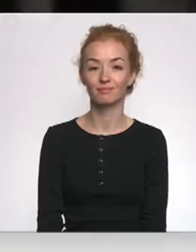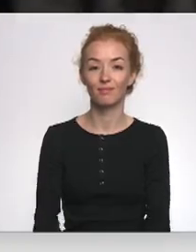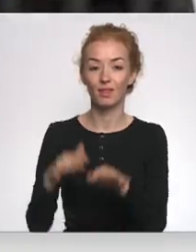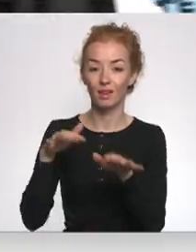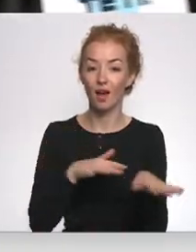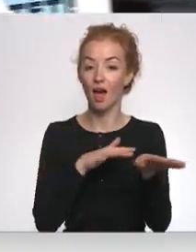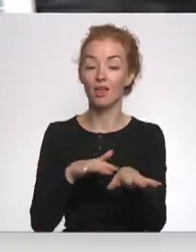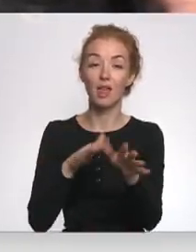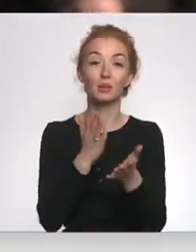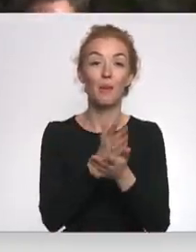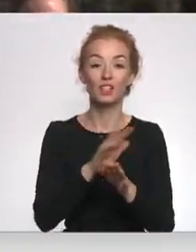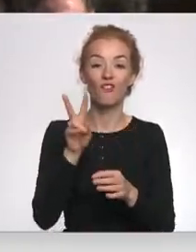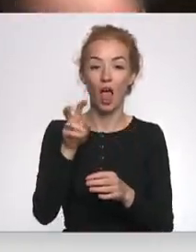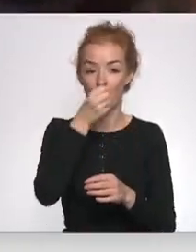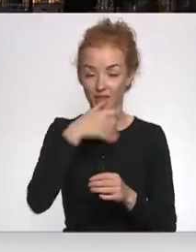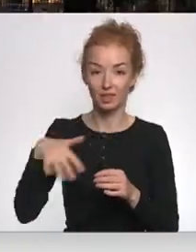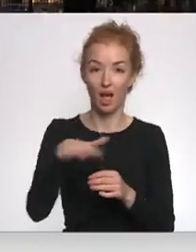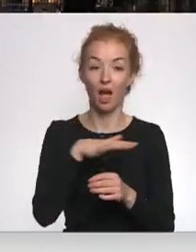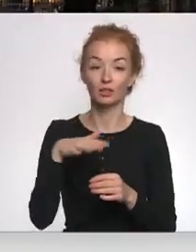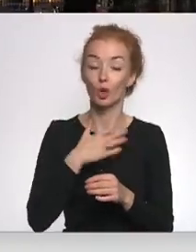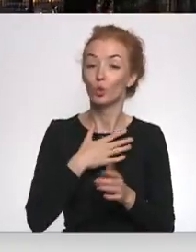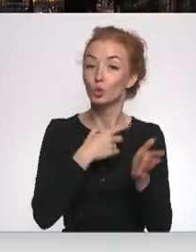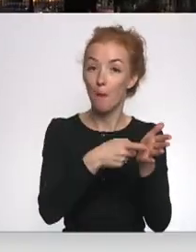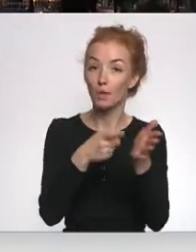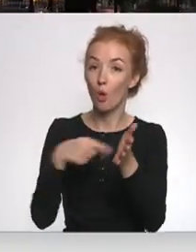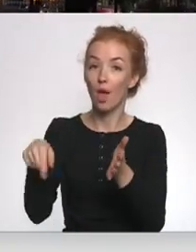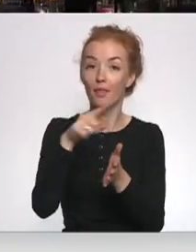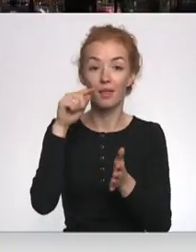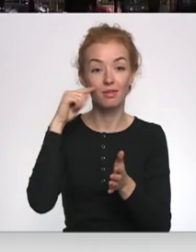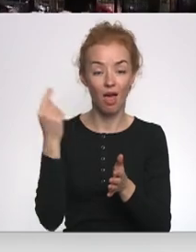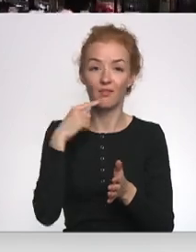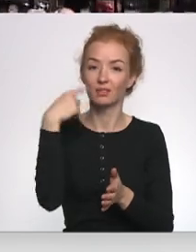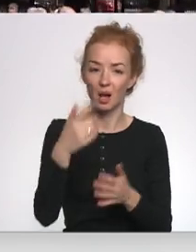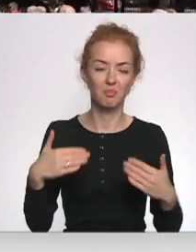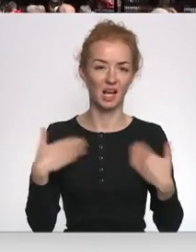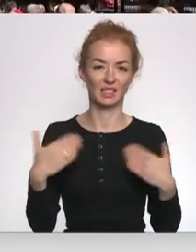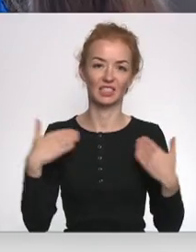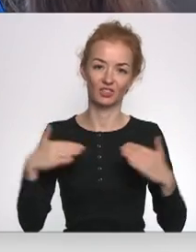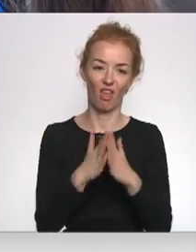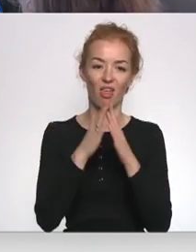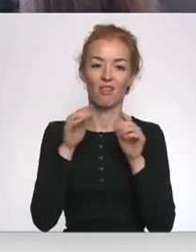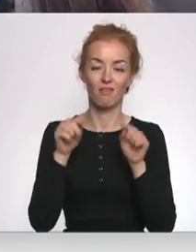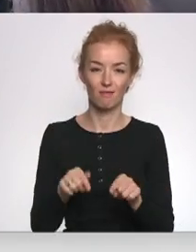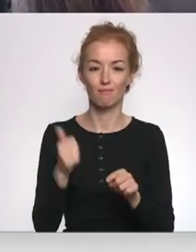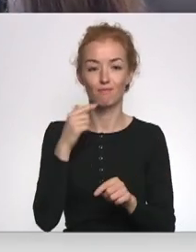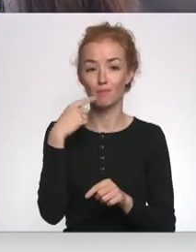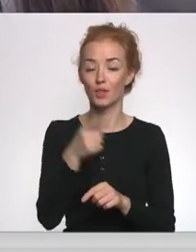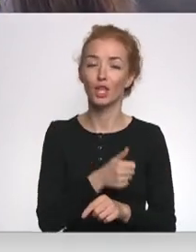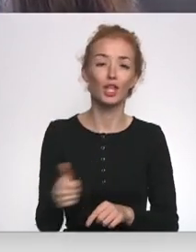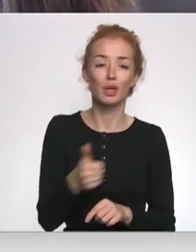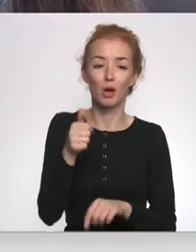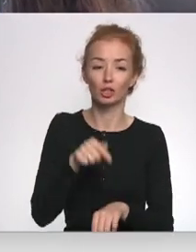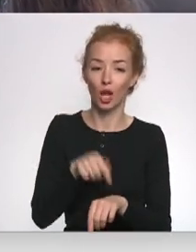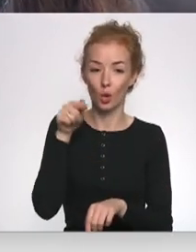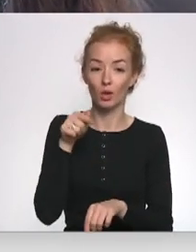Gājiens noslēdzas Vērmanas dārzā. Mūsu aptaujātie tēvi stāsta, ka priecājas atzīmēt tēva dienu. Tā ir tāda ļoti īpaša sajūta, kad